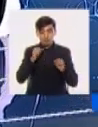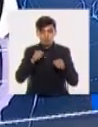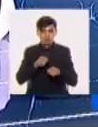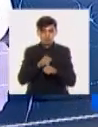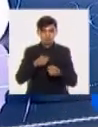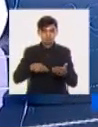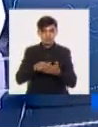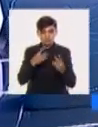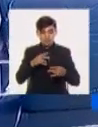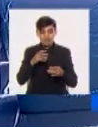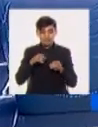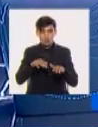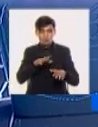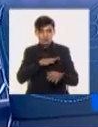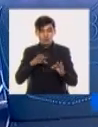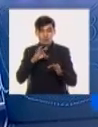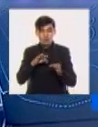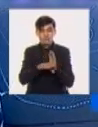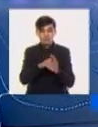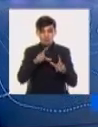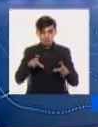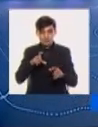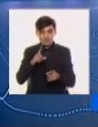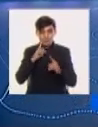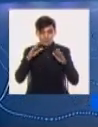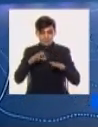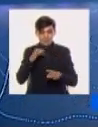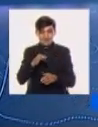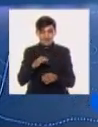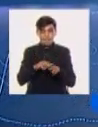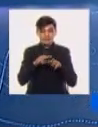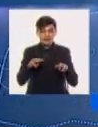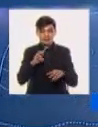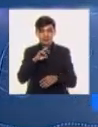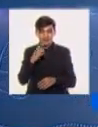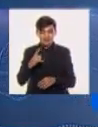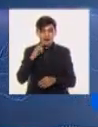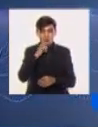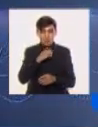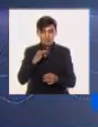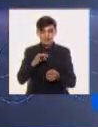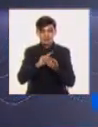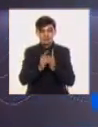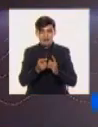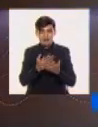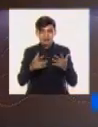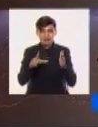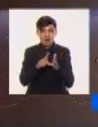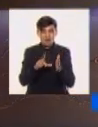чтении одобрили депутаты Мажилиса. Вместе с тем Министерство национальной экономики предлагает еще несколько изменений в